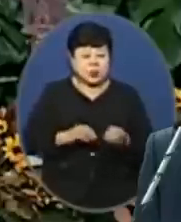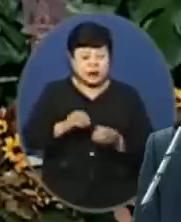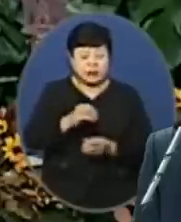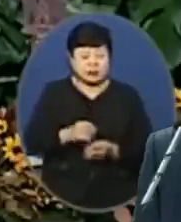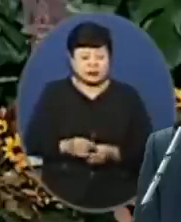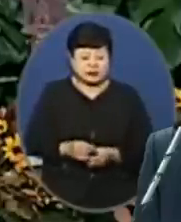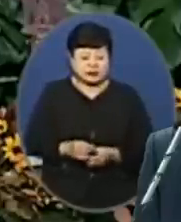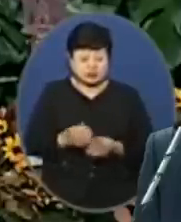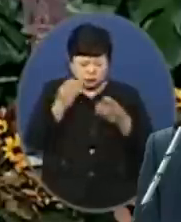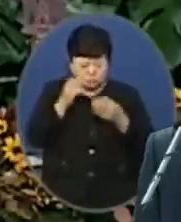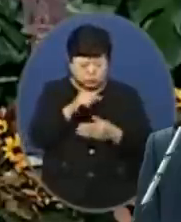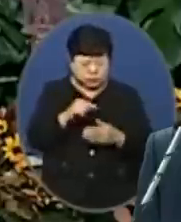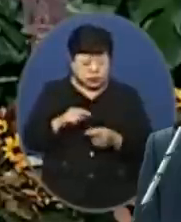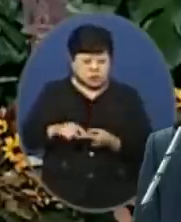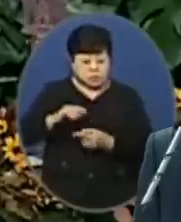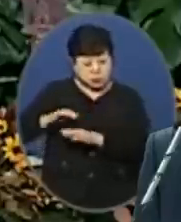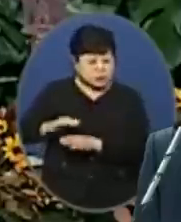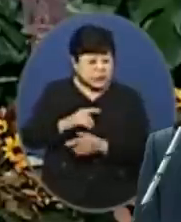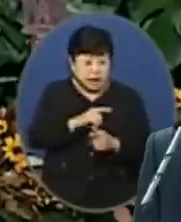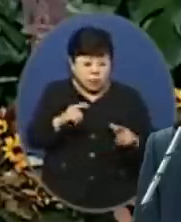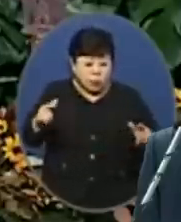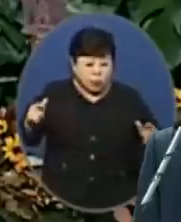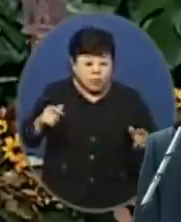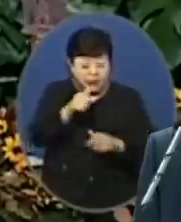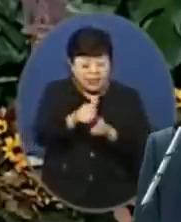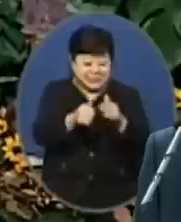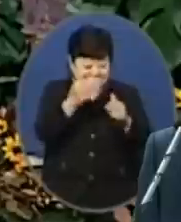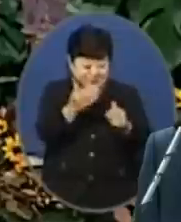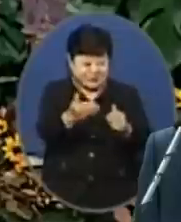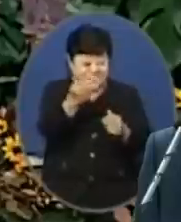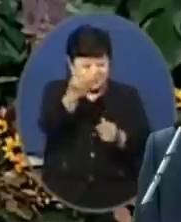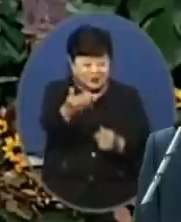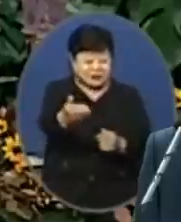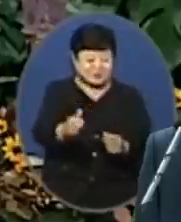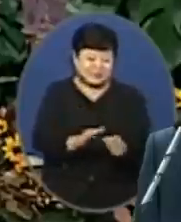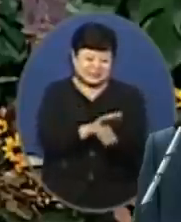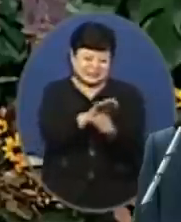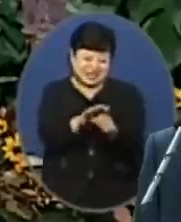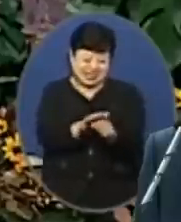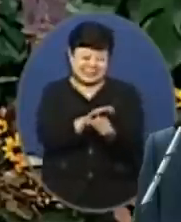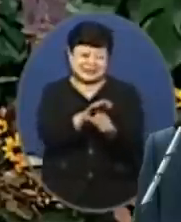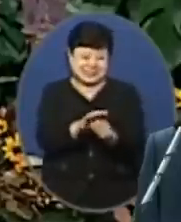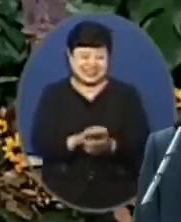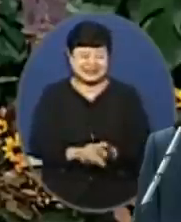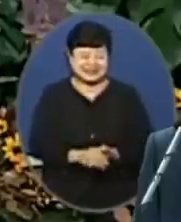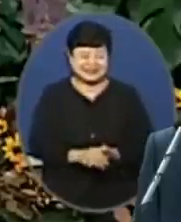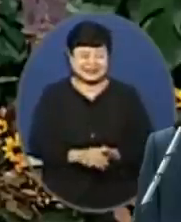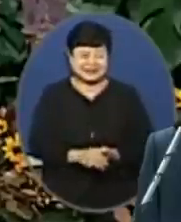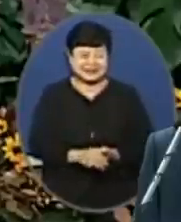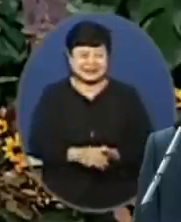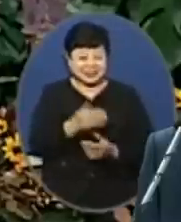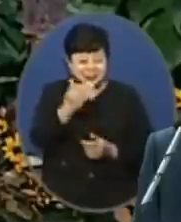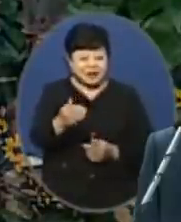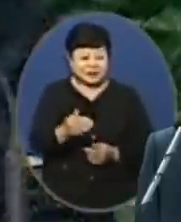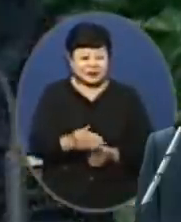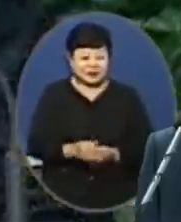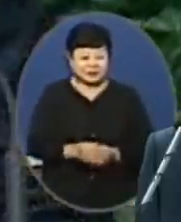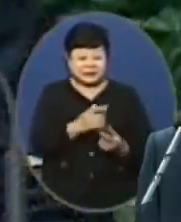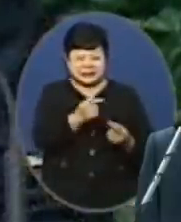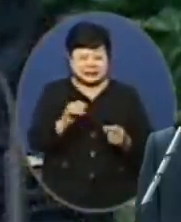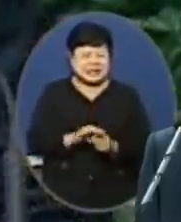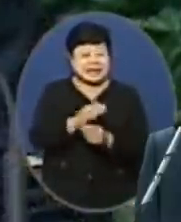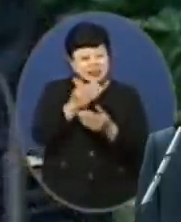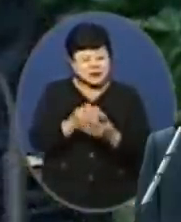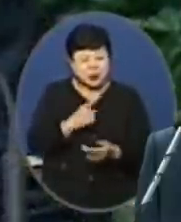환난과 공고 가운데 내버려 놓지 않습니다. 하나님은 여러분을 사랑하십니다. 여러분을 이처럼